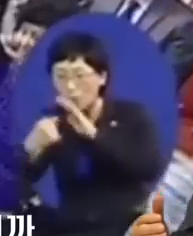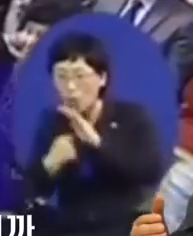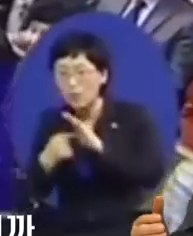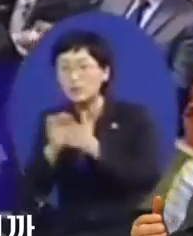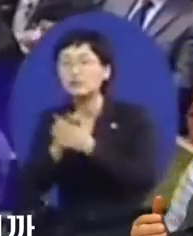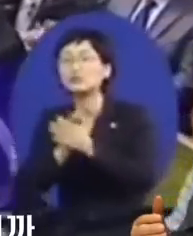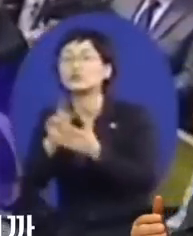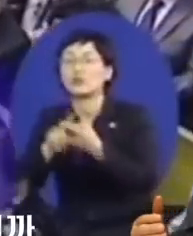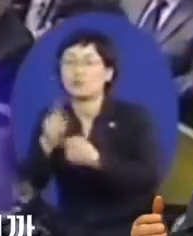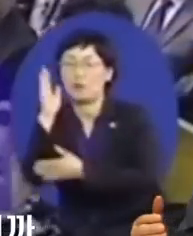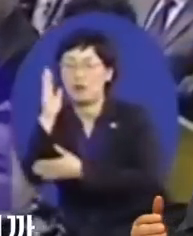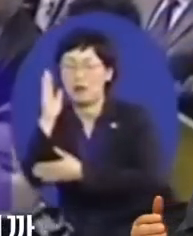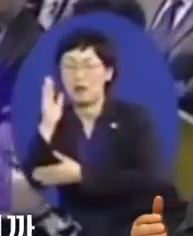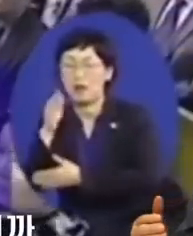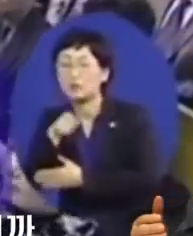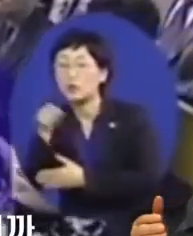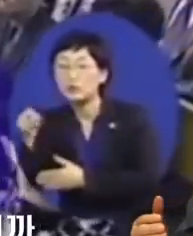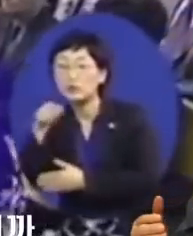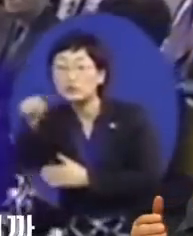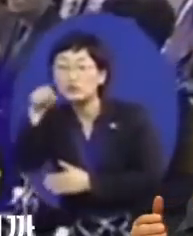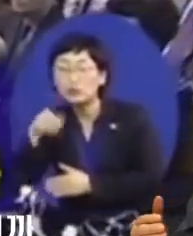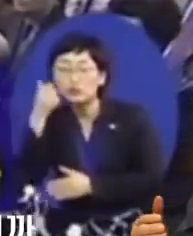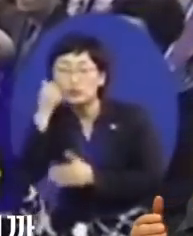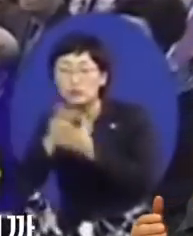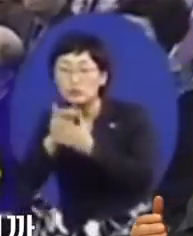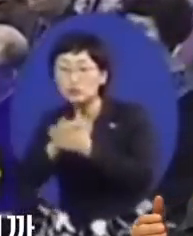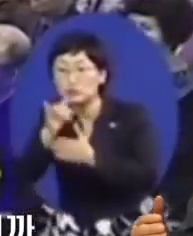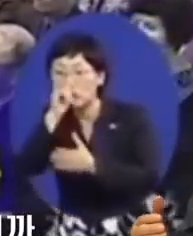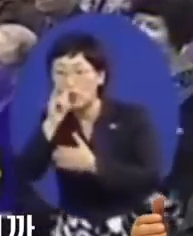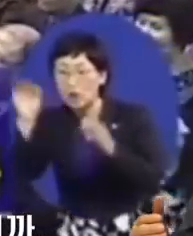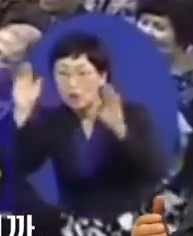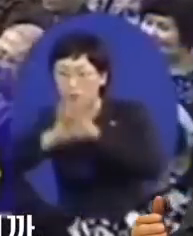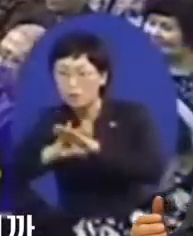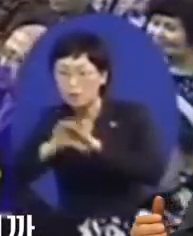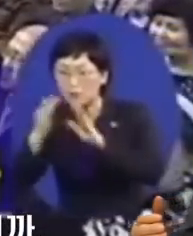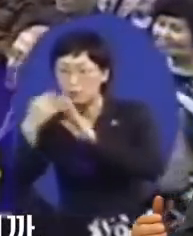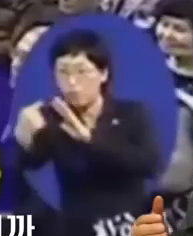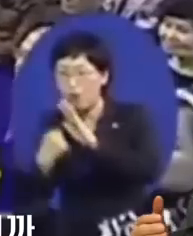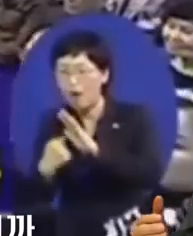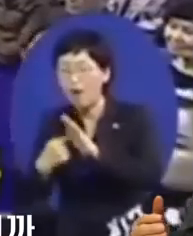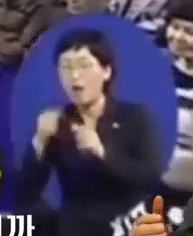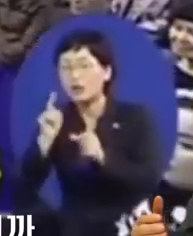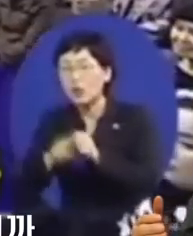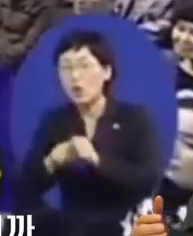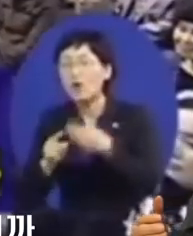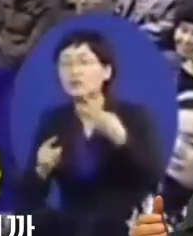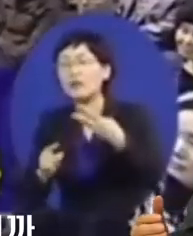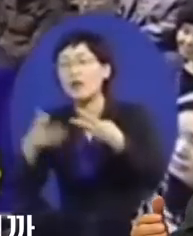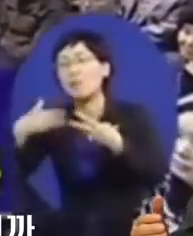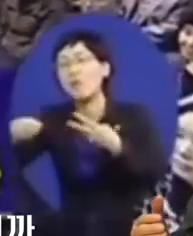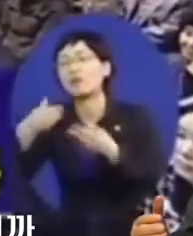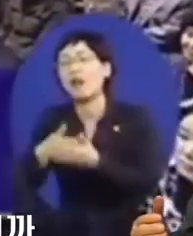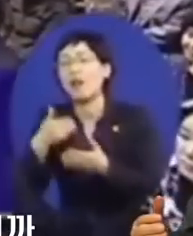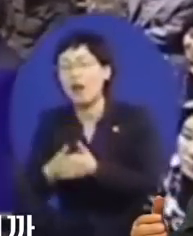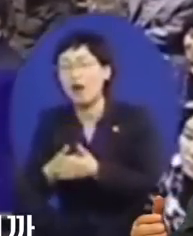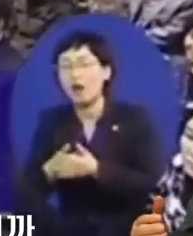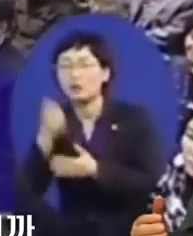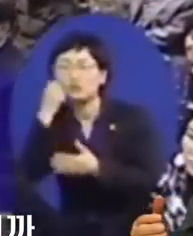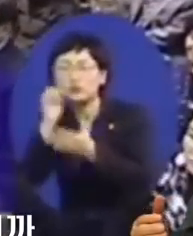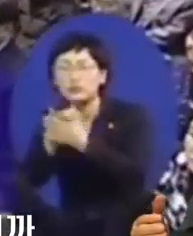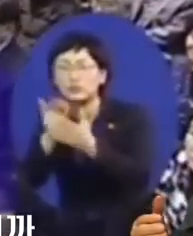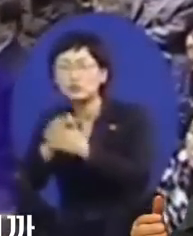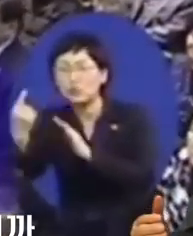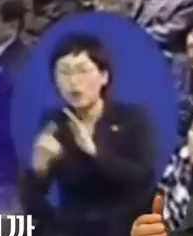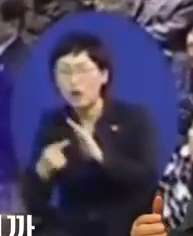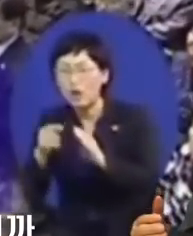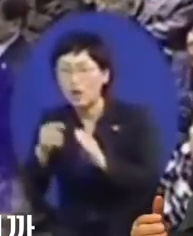벗이 있는데 밤중에 그에게 가서 말하기를 벗이여 떡 세 덩이를 내게 구워 달라, 내 벗이 여행 중에 내게 왔으나 내가 먹일 것이 없노라 하면